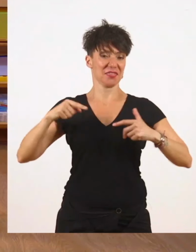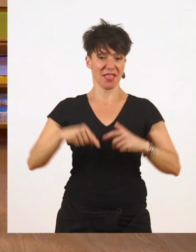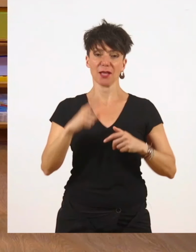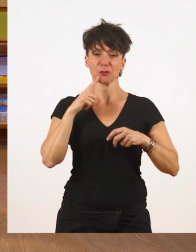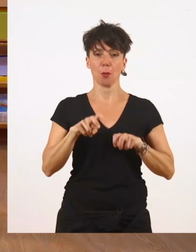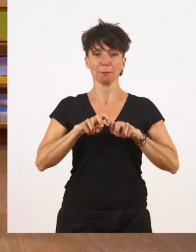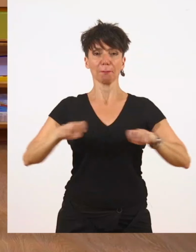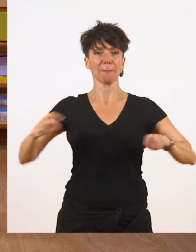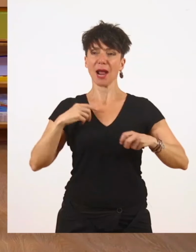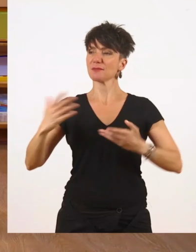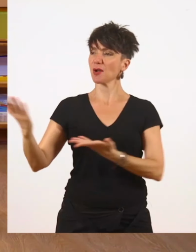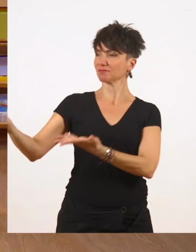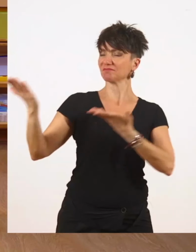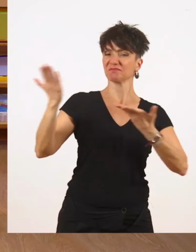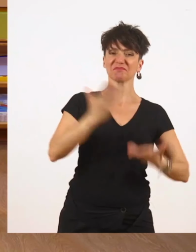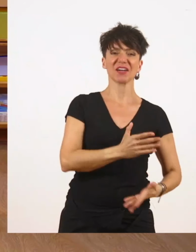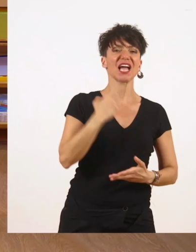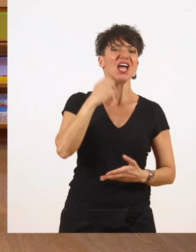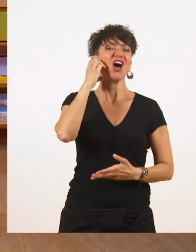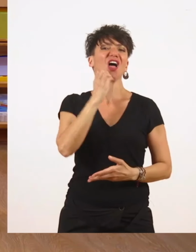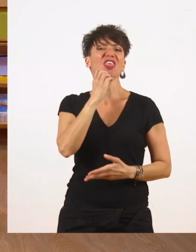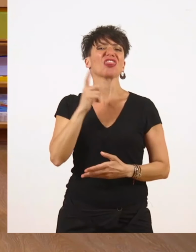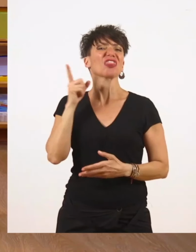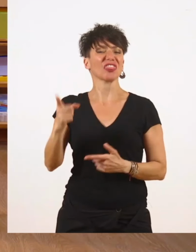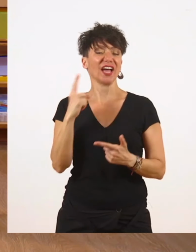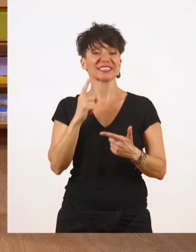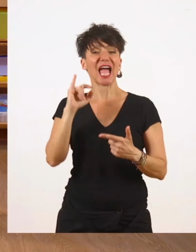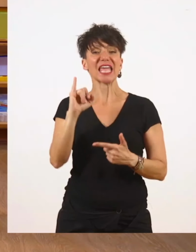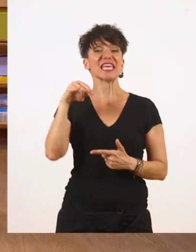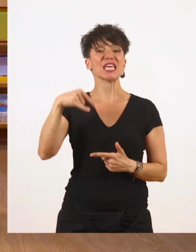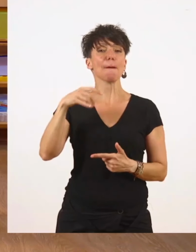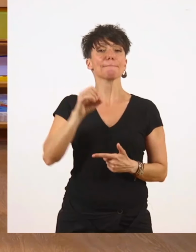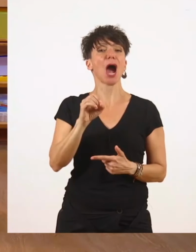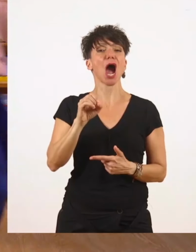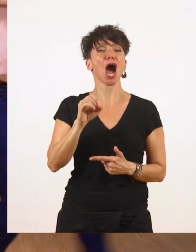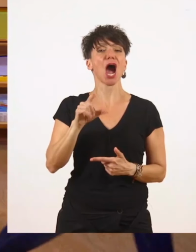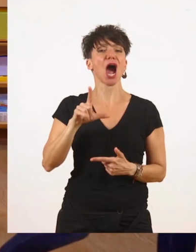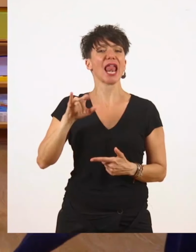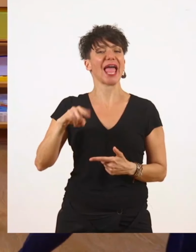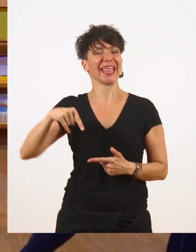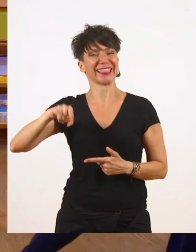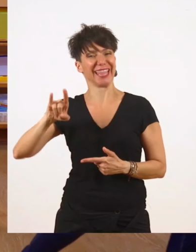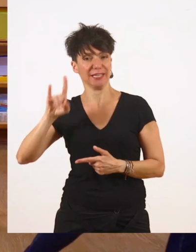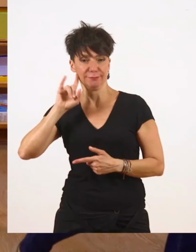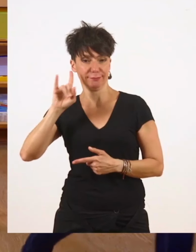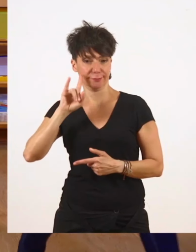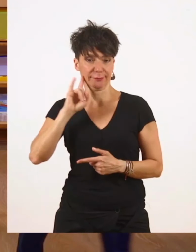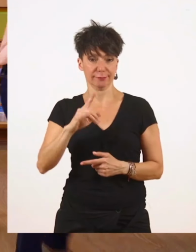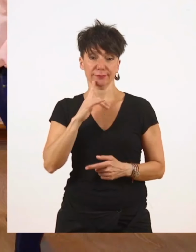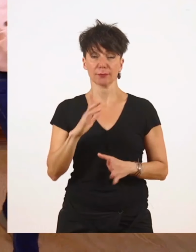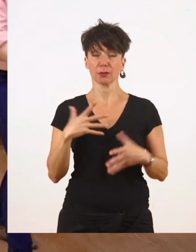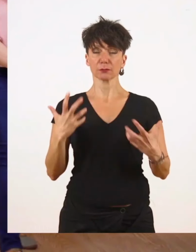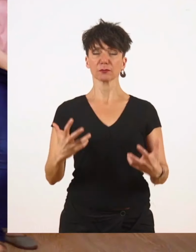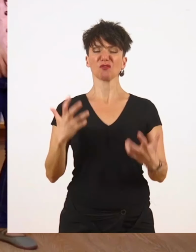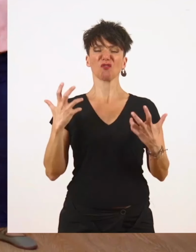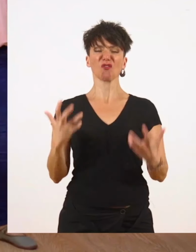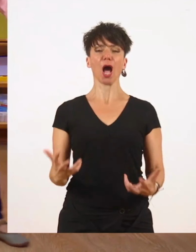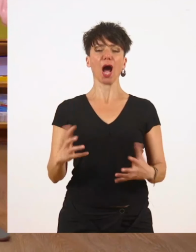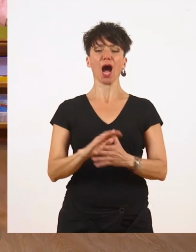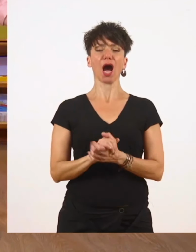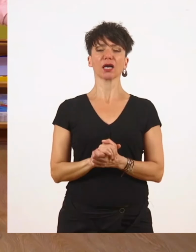να υποδεχτούμε τον Θησέα και την υπολίτη. Να περιμένεις λίγο παρακαλώ. Είναι πάρα πολύ σοβαρή ατμόσφαιρα.